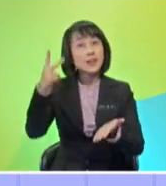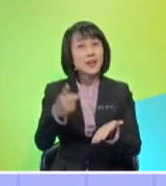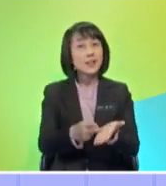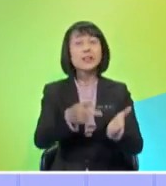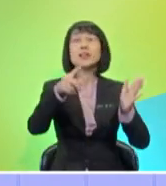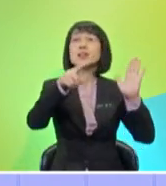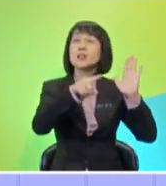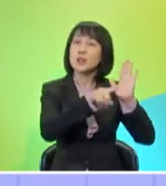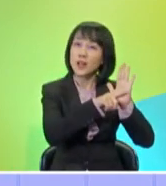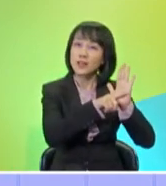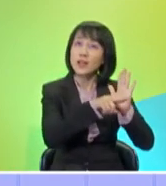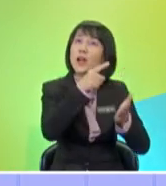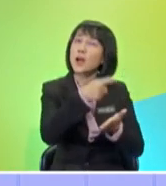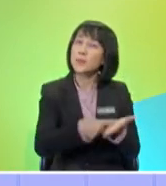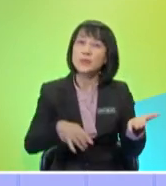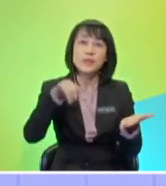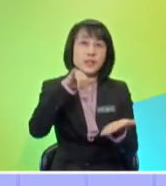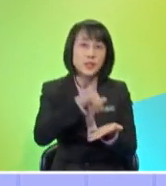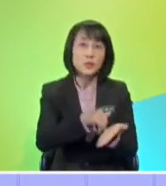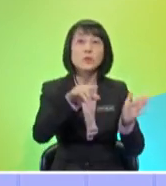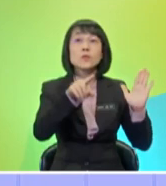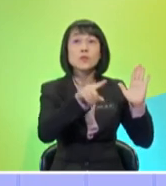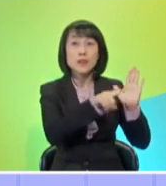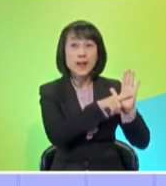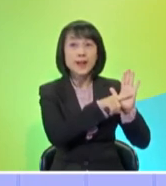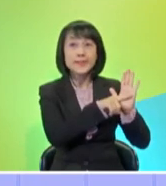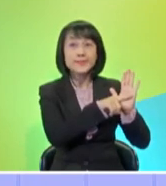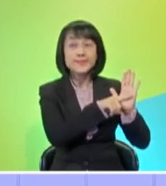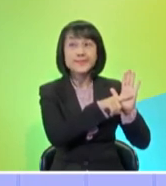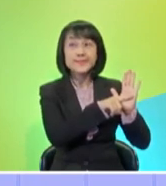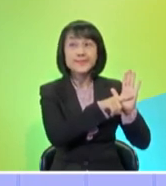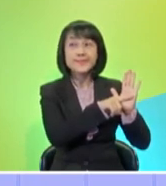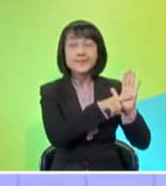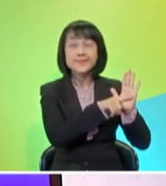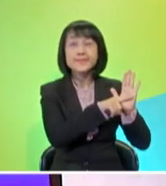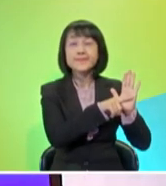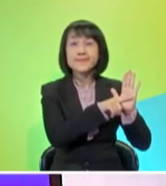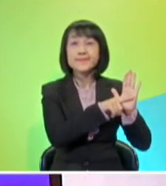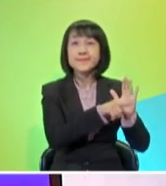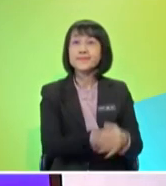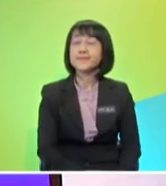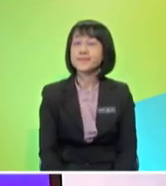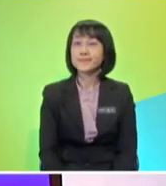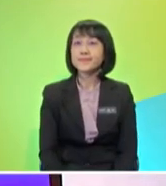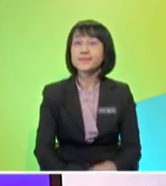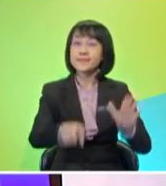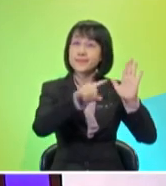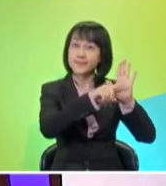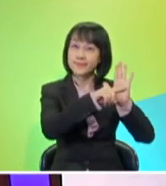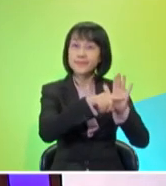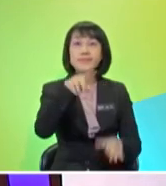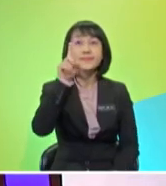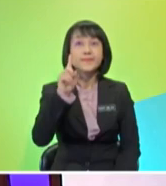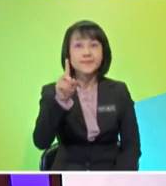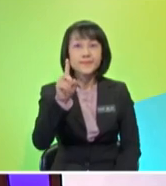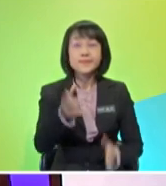dulu apa itu sebenarnya operasi tolak. Kita sebut saja, tapi jom kita kenali. Okey, tolak merupakan